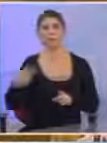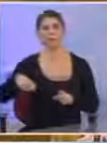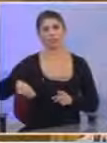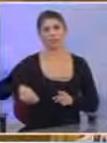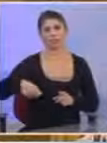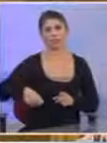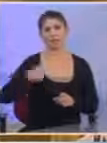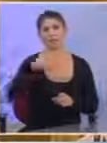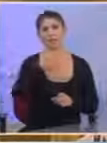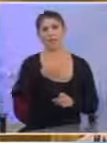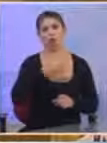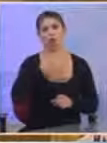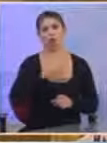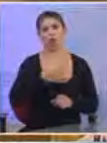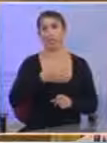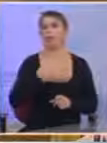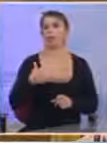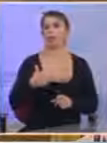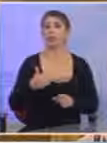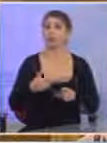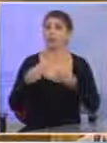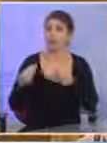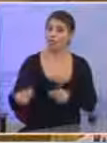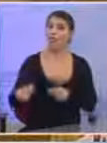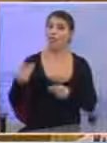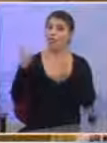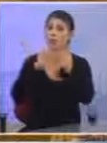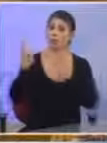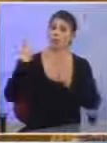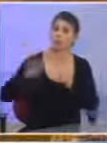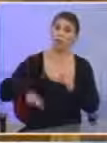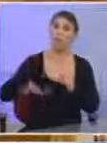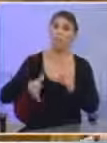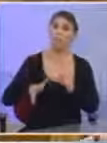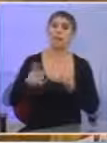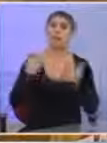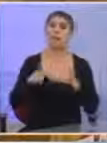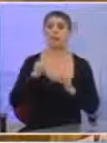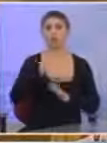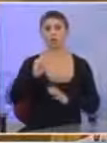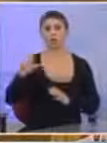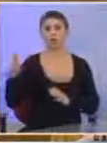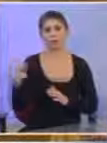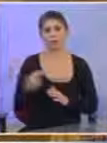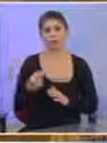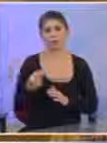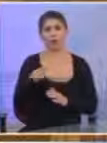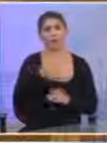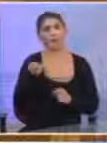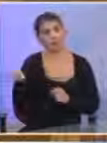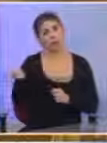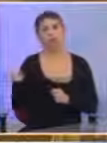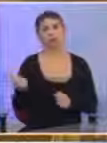του. Ότι θα δώσουμε επιτέλους στο Ιράν περίπου 800 εκατομμύρια ευρώ από τα